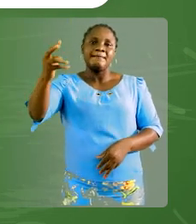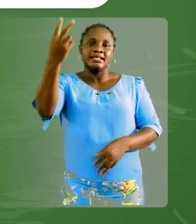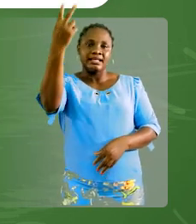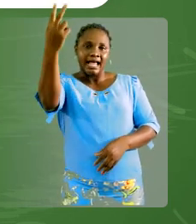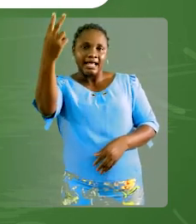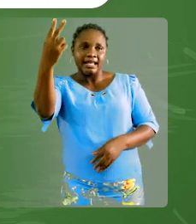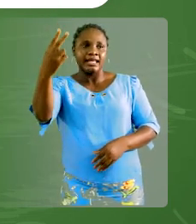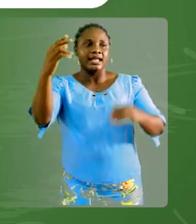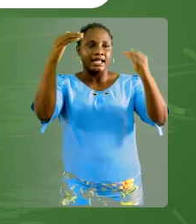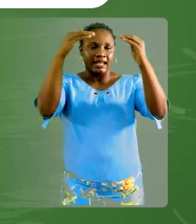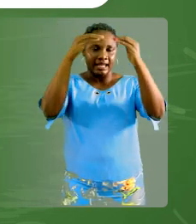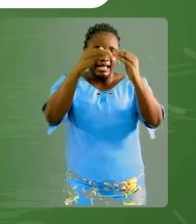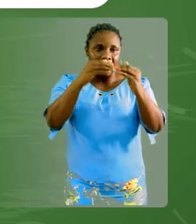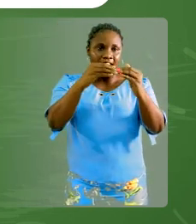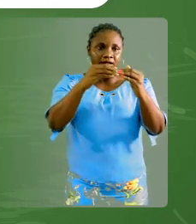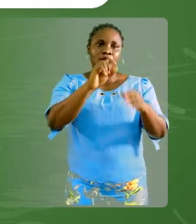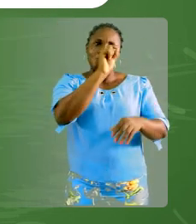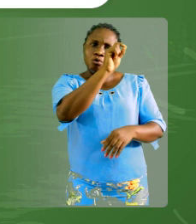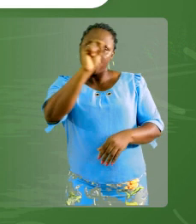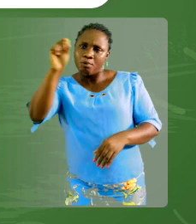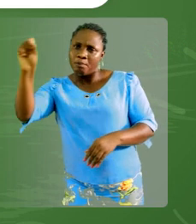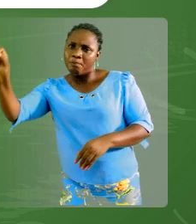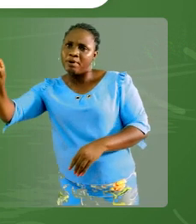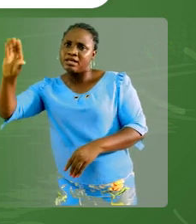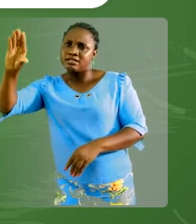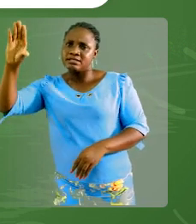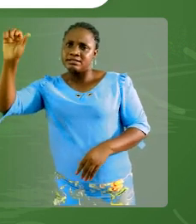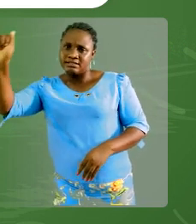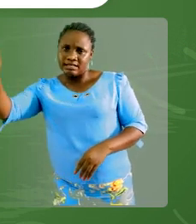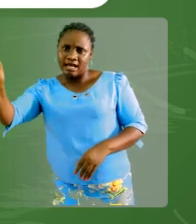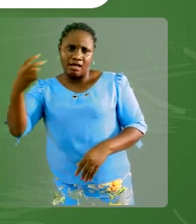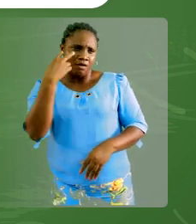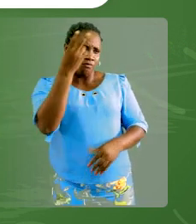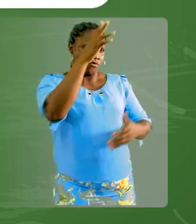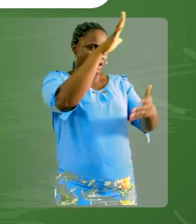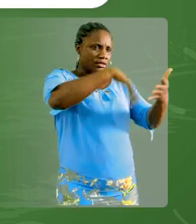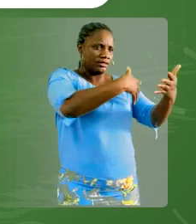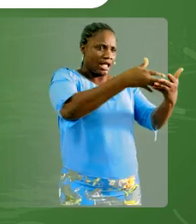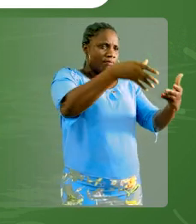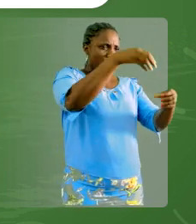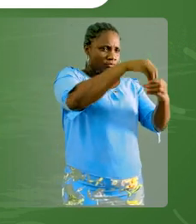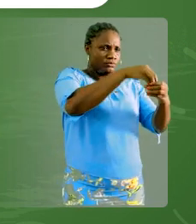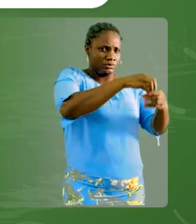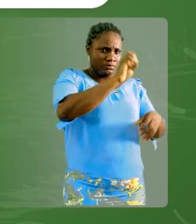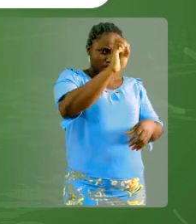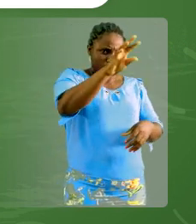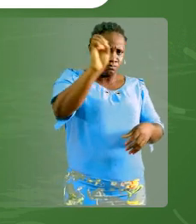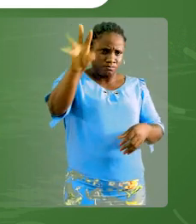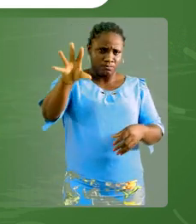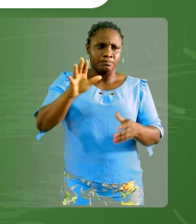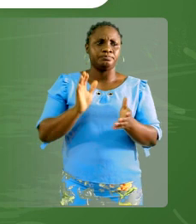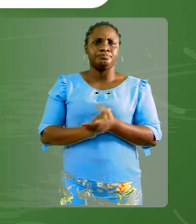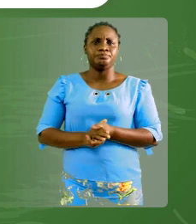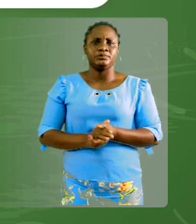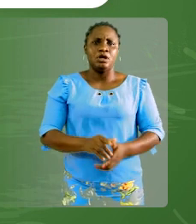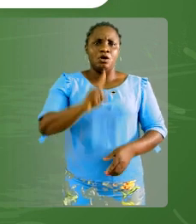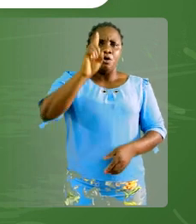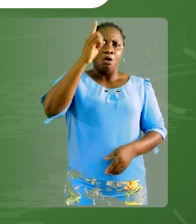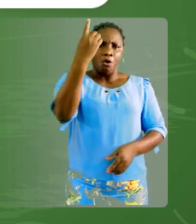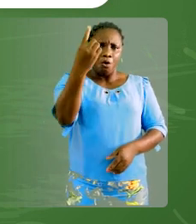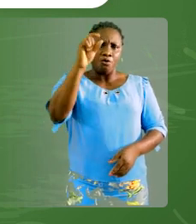l